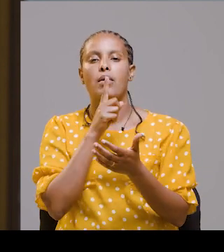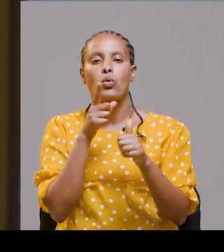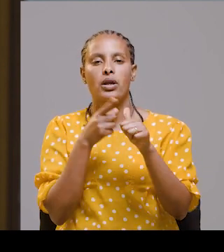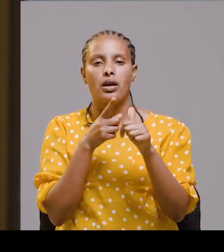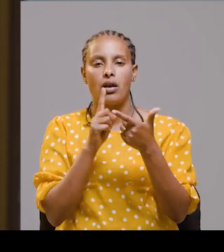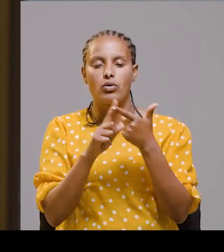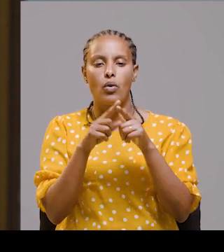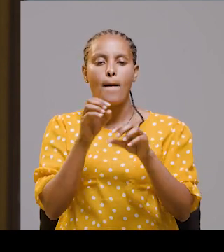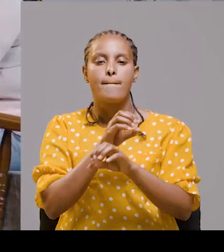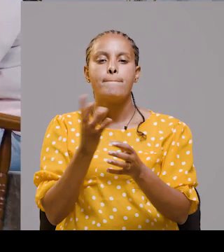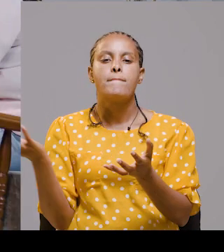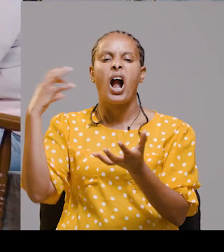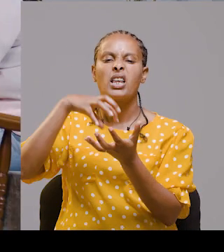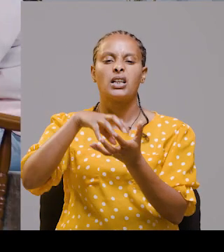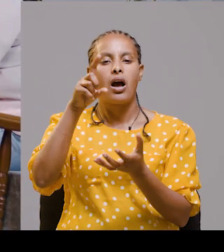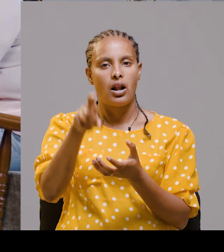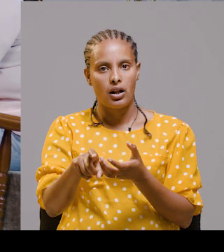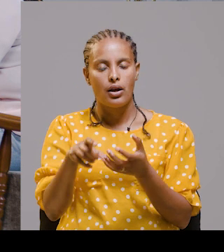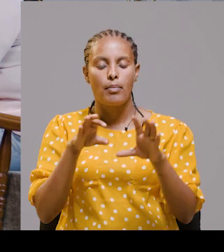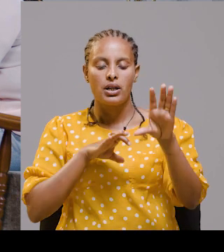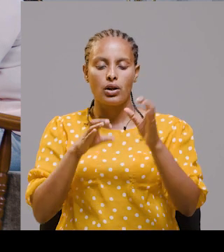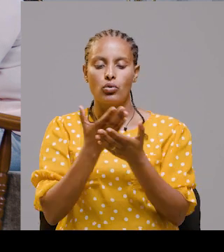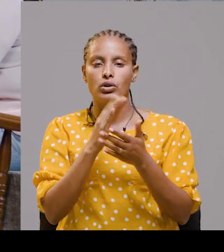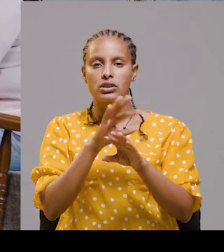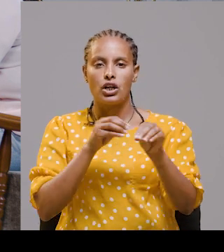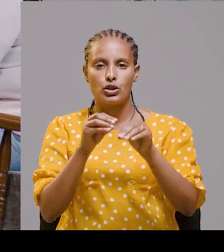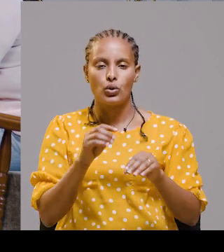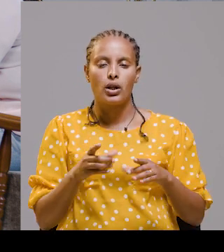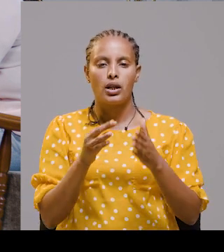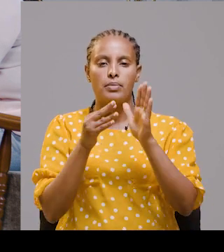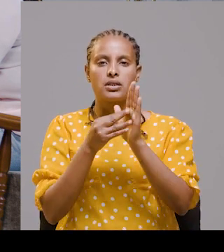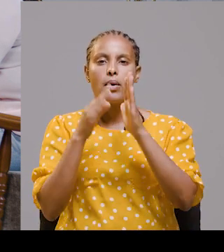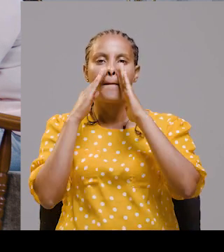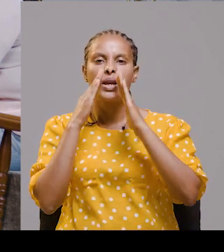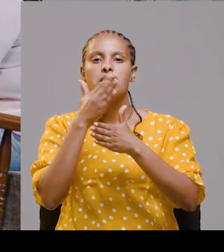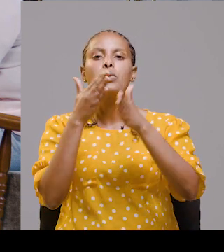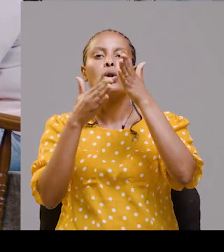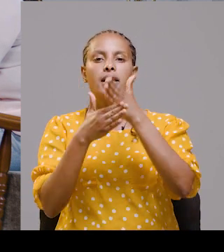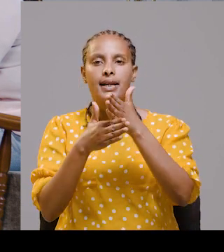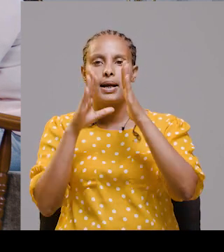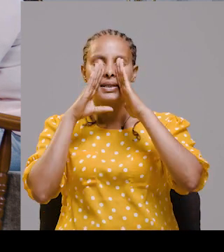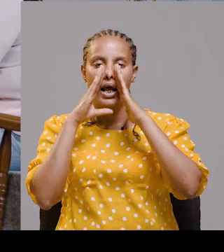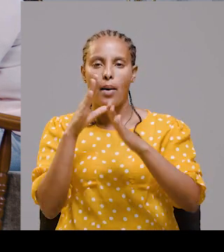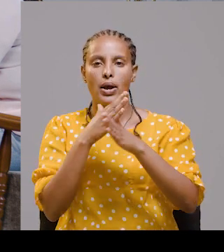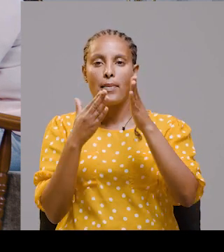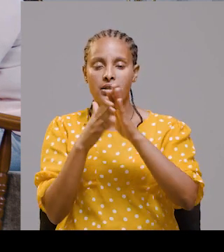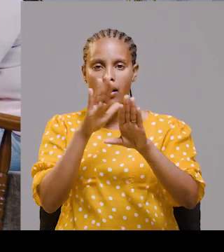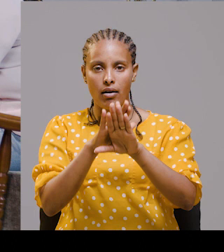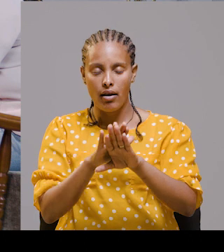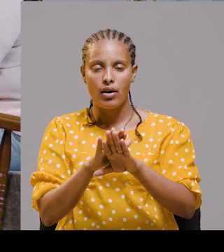ነገር ሜንስትሪምድ መሆን አለበት የሚደረጉት እንቅስቃሴዎች ላይ በሙሉ። ለምሳሌ ፒስ ቢልዲንግ ላይ ይሄ ያለው የሰላም ግንባታ